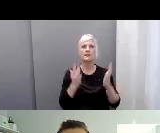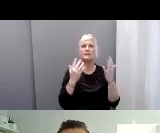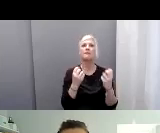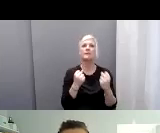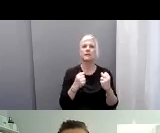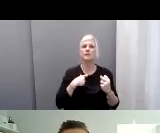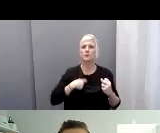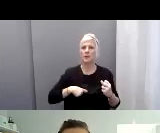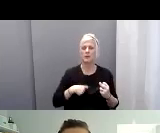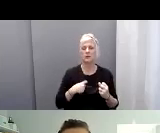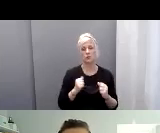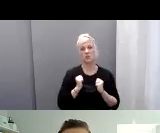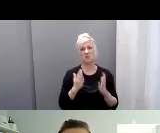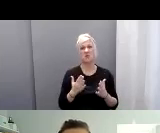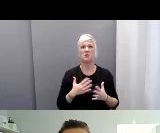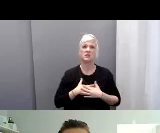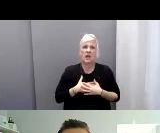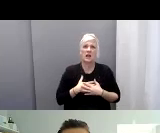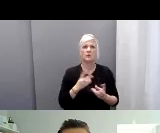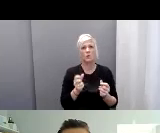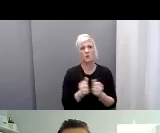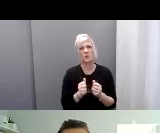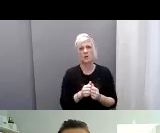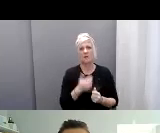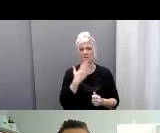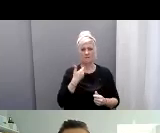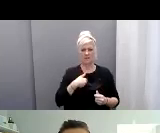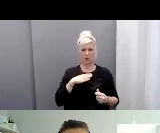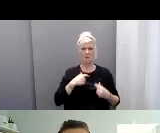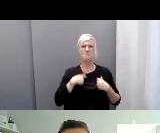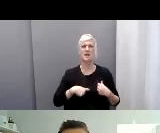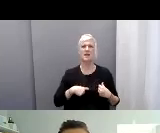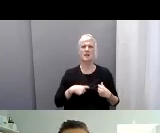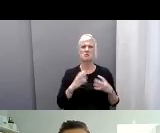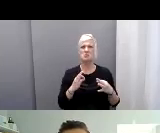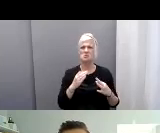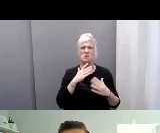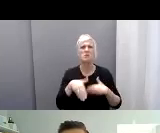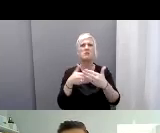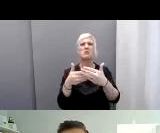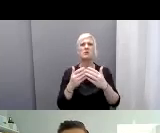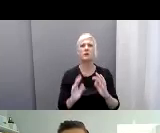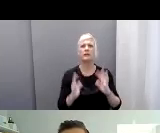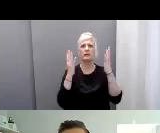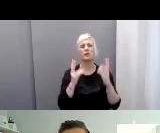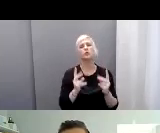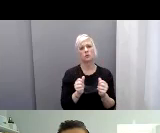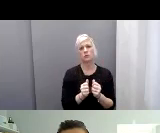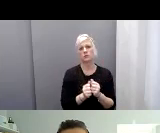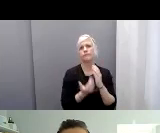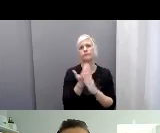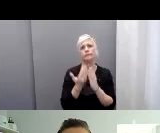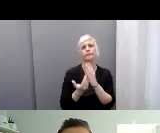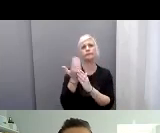att det där med kärlek och så, man tänker, vem vill ha mig? Hur kommer det gå liksom? Hur kommer det funka? Många sådana saker.